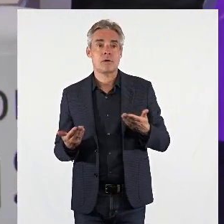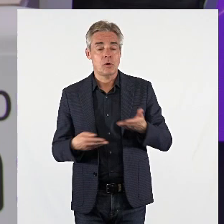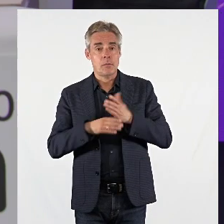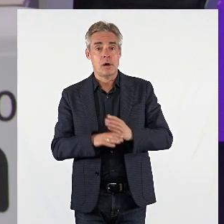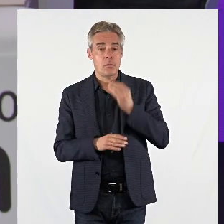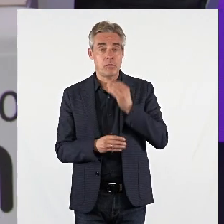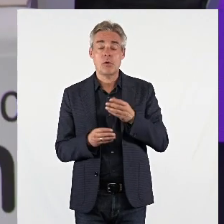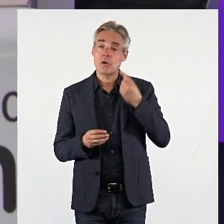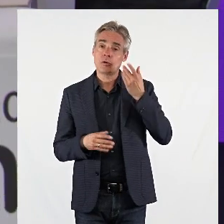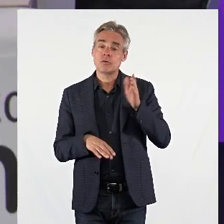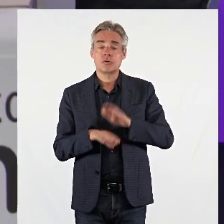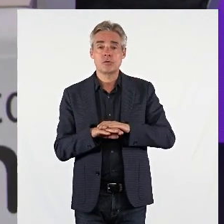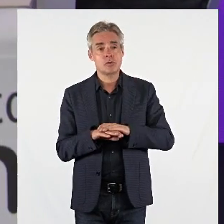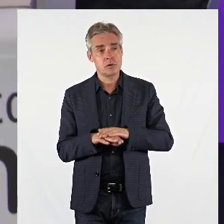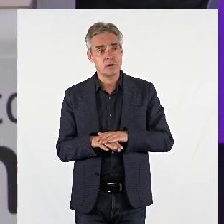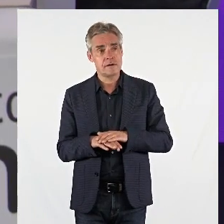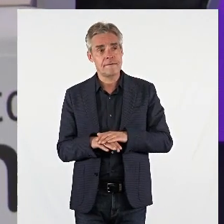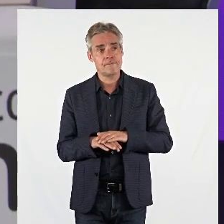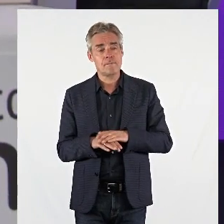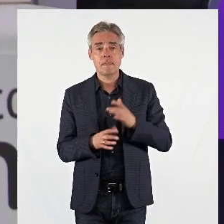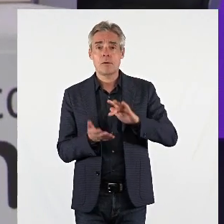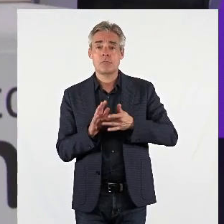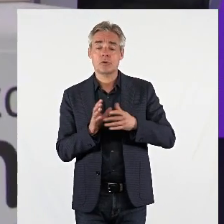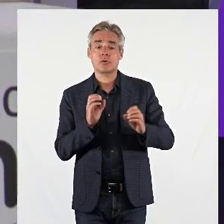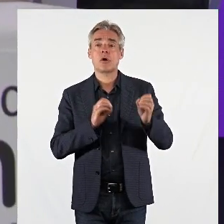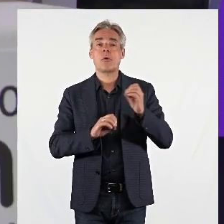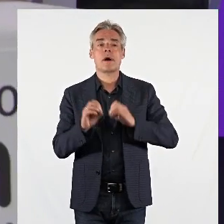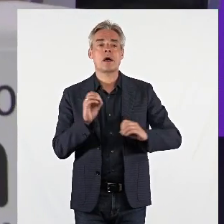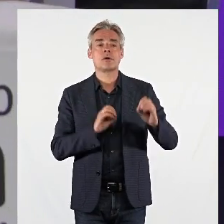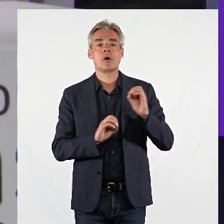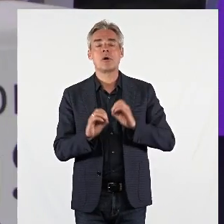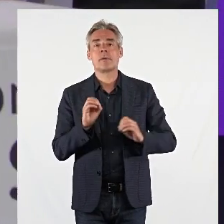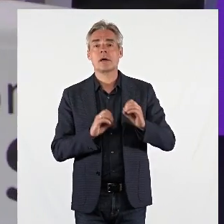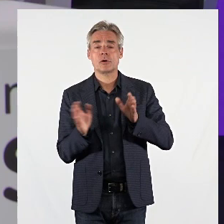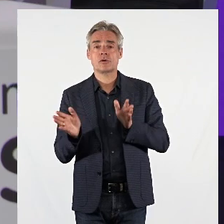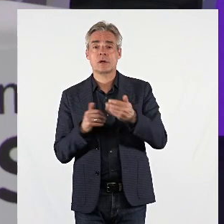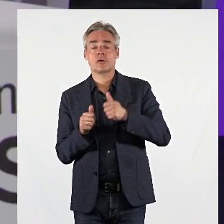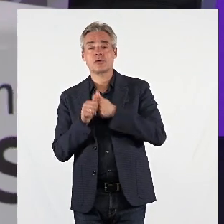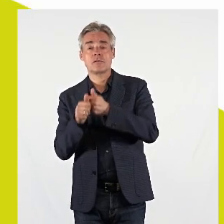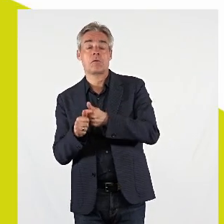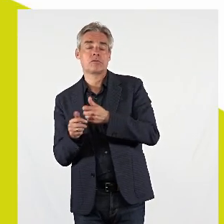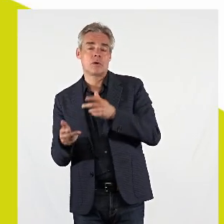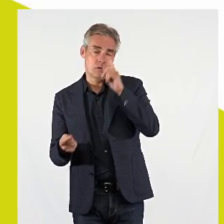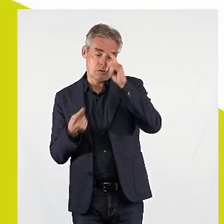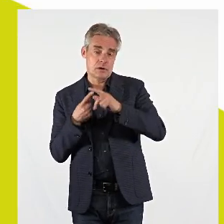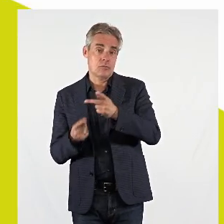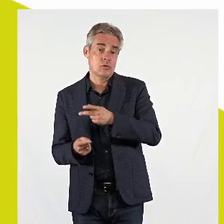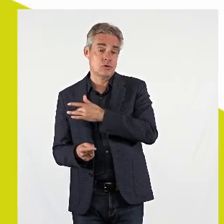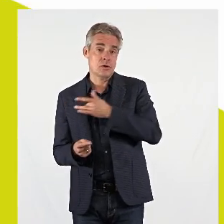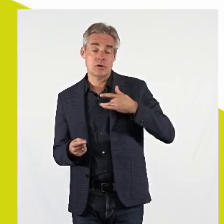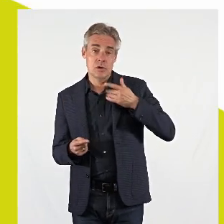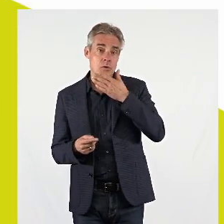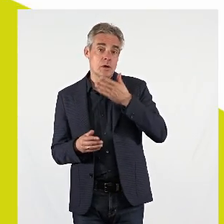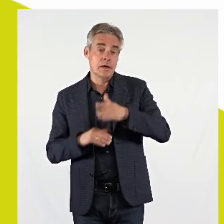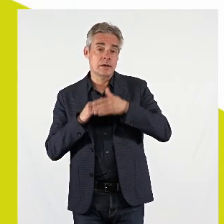disponible pour tous les opérateurs du secteur qui sont afférents à l'Opco Santé pour avancer. Il y a la